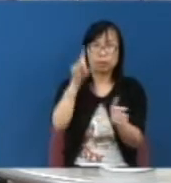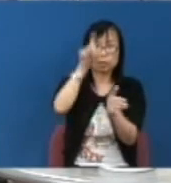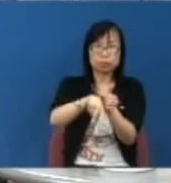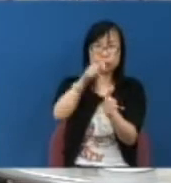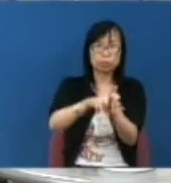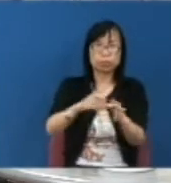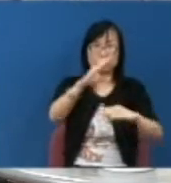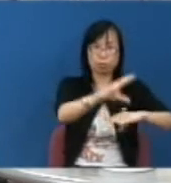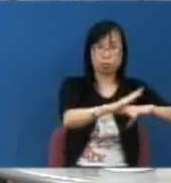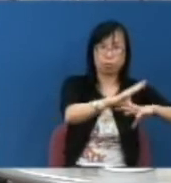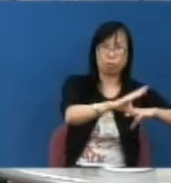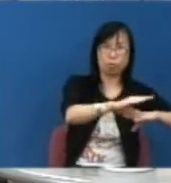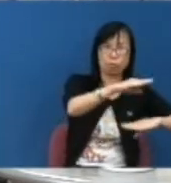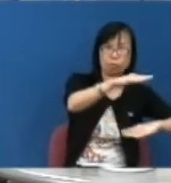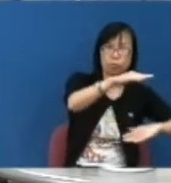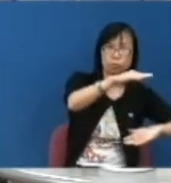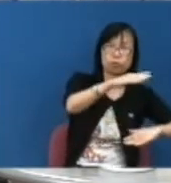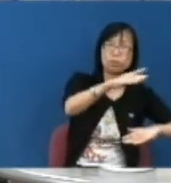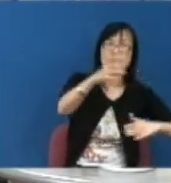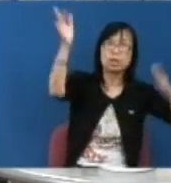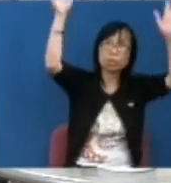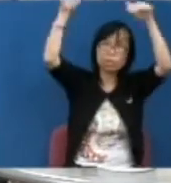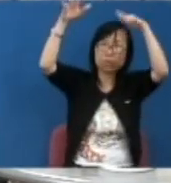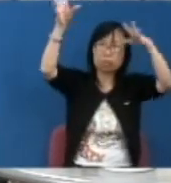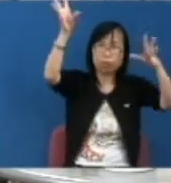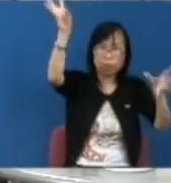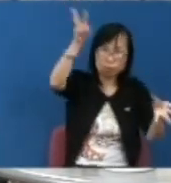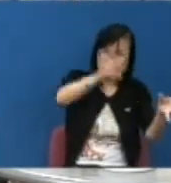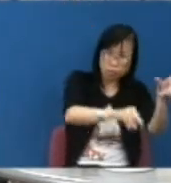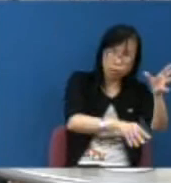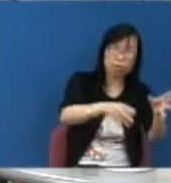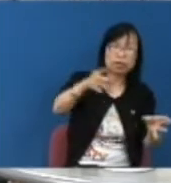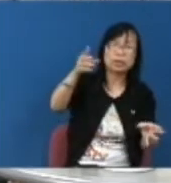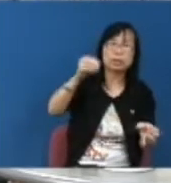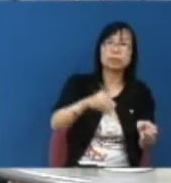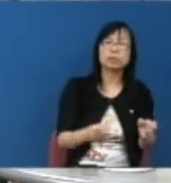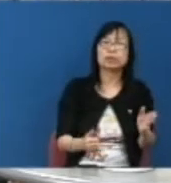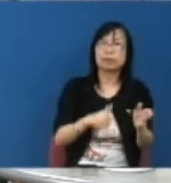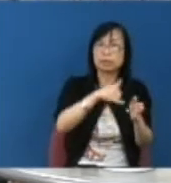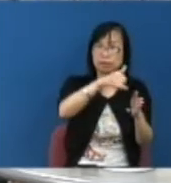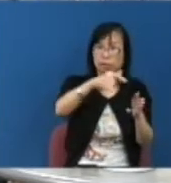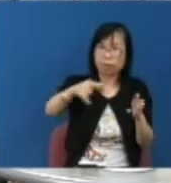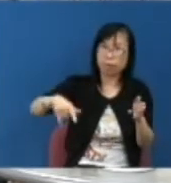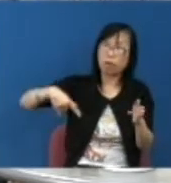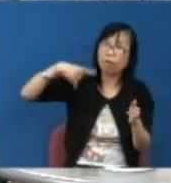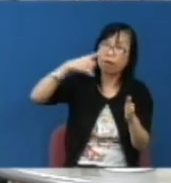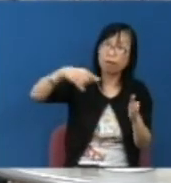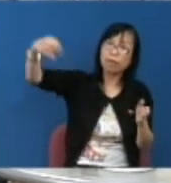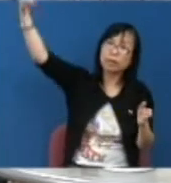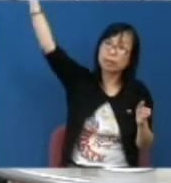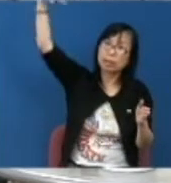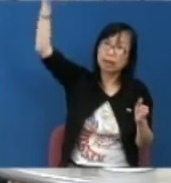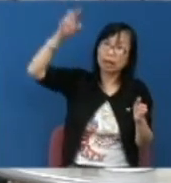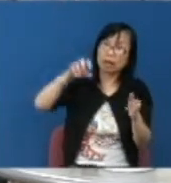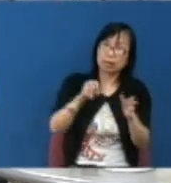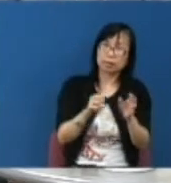缸。將啲雨水收集喺個儲水缸，而經過呢一個太陽能推